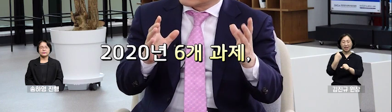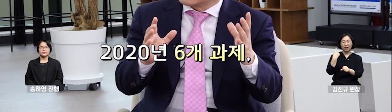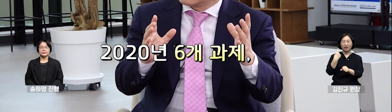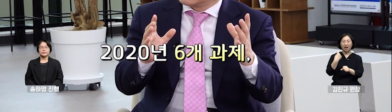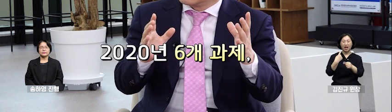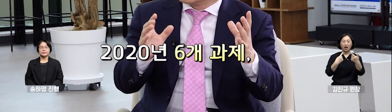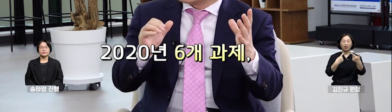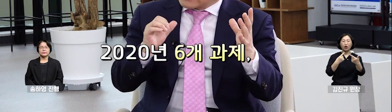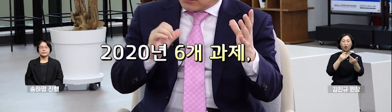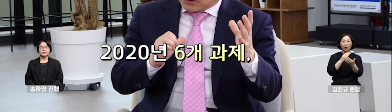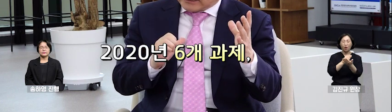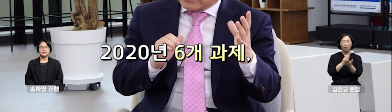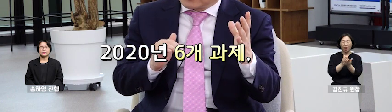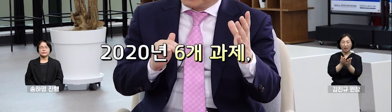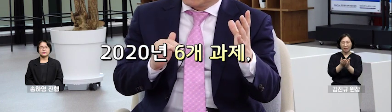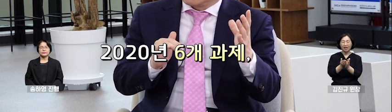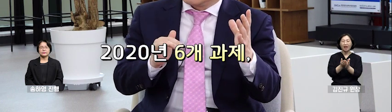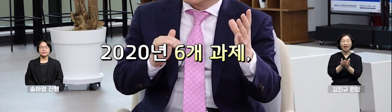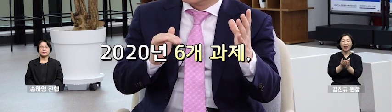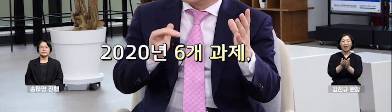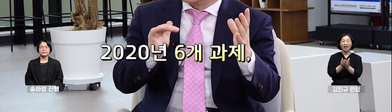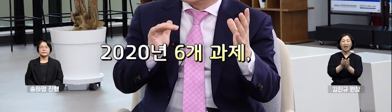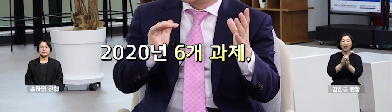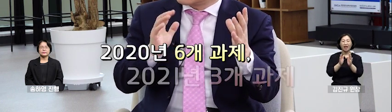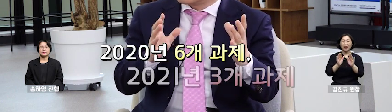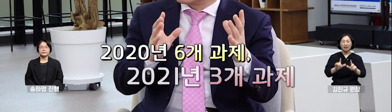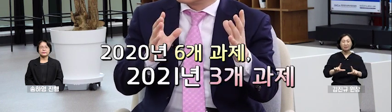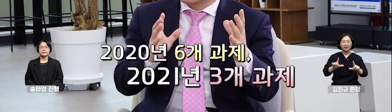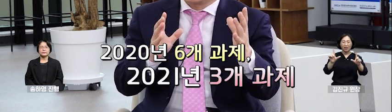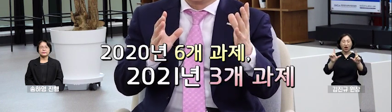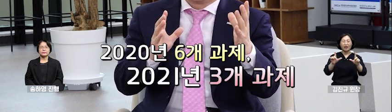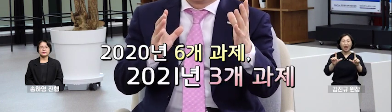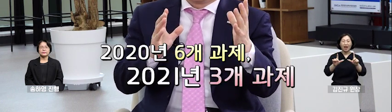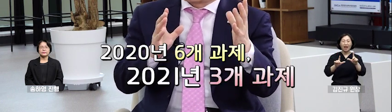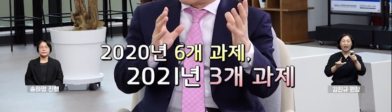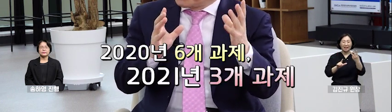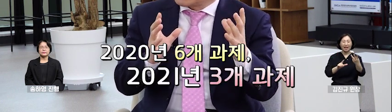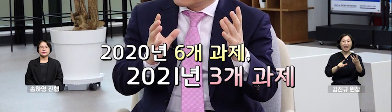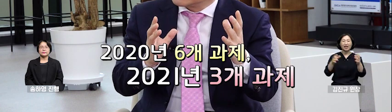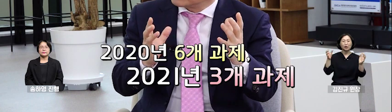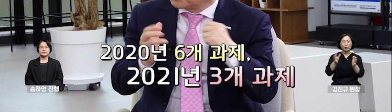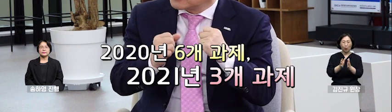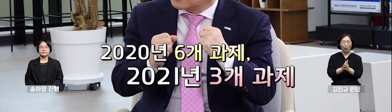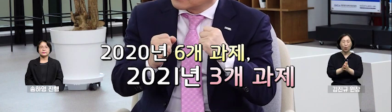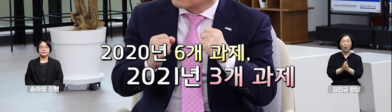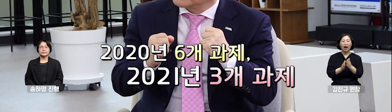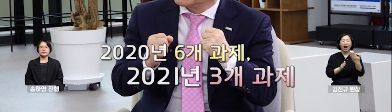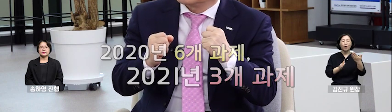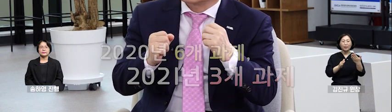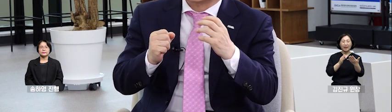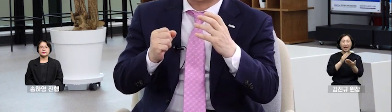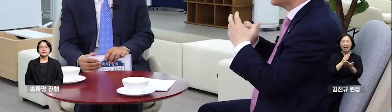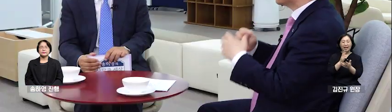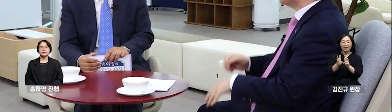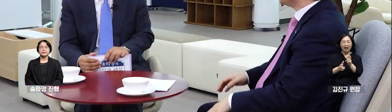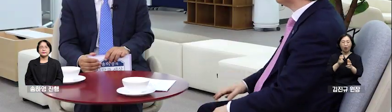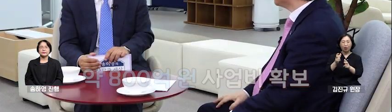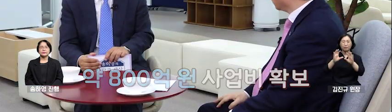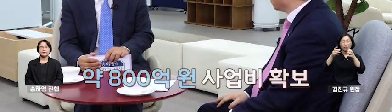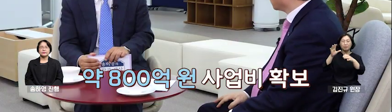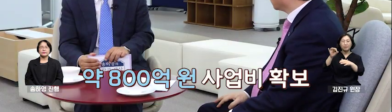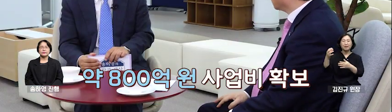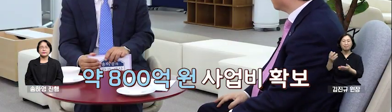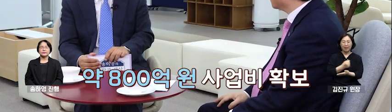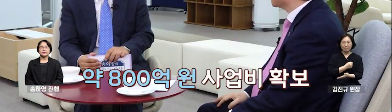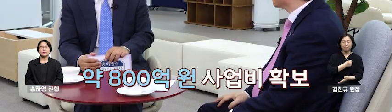6개 과제 상 금년에 세계 가제 에서 총 9개 가지의 국비 사업의 따서 요 아 약